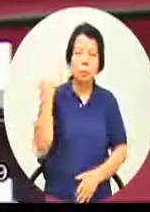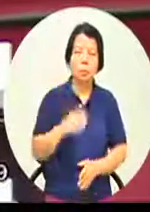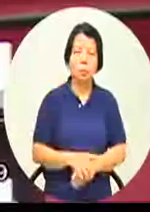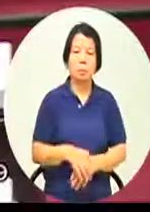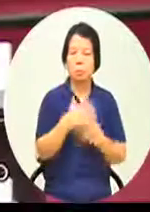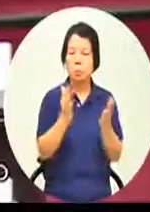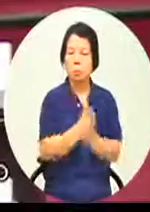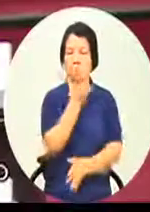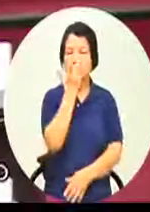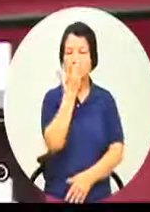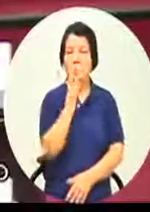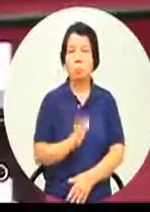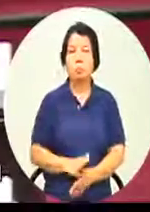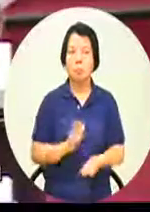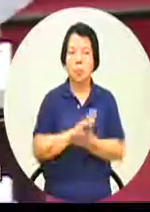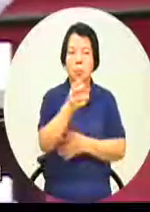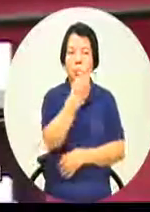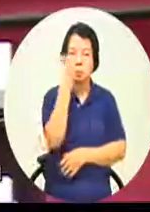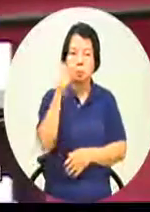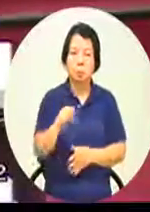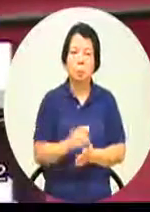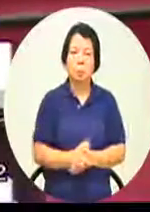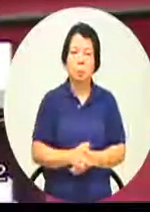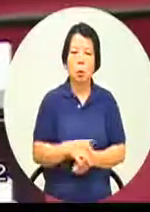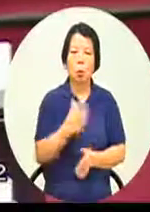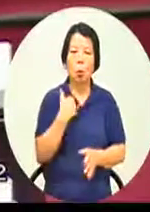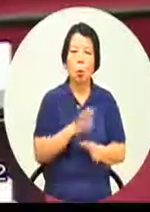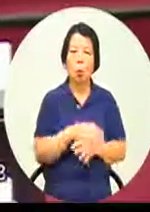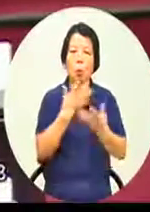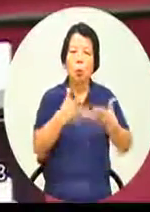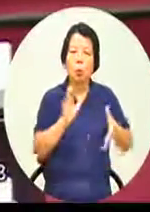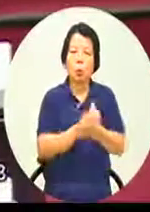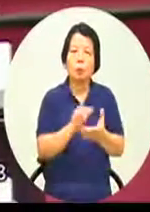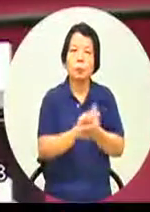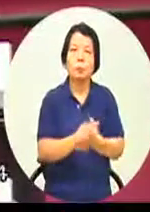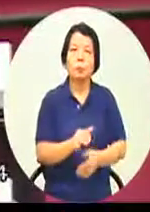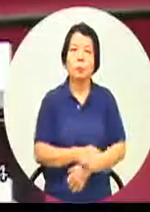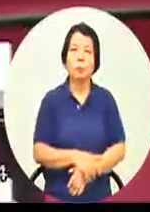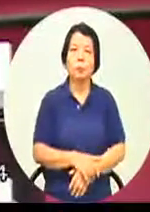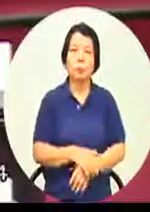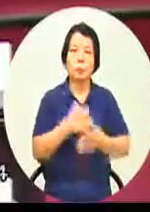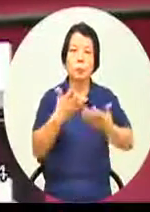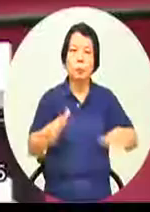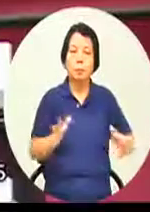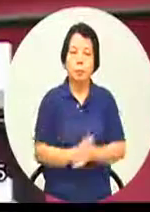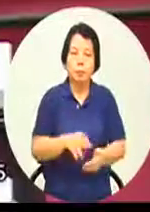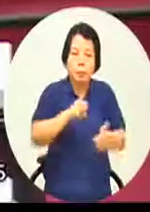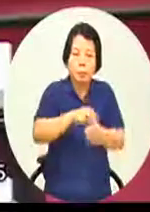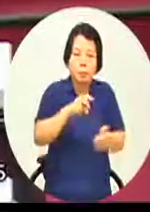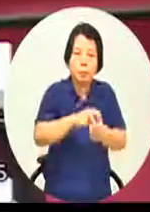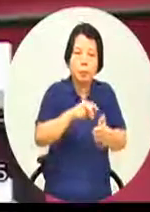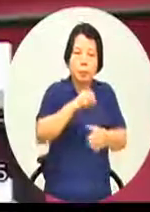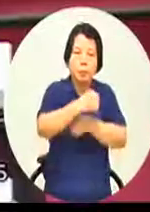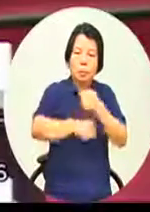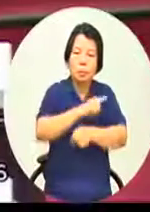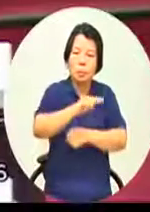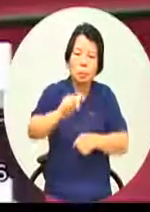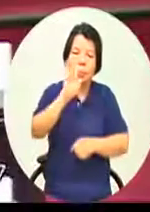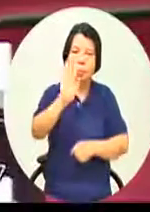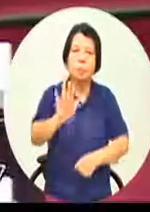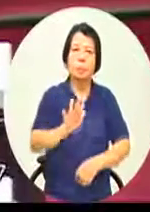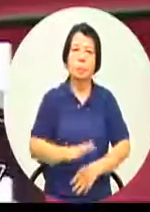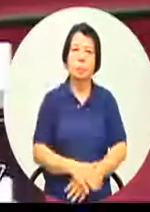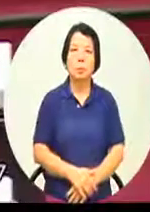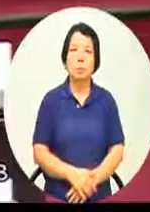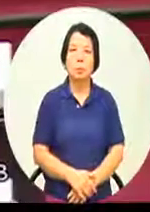么了解，但是我后来发现我周边真的很多的朋友他们真的都有养宠物的这样子的一个